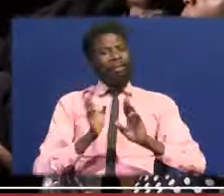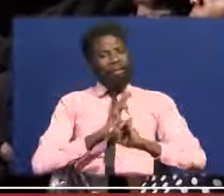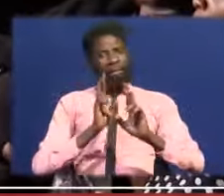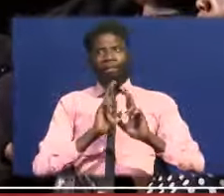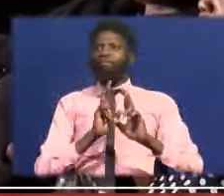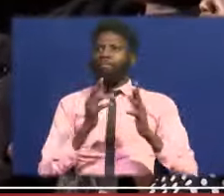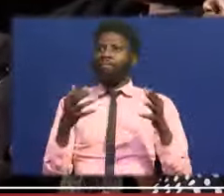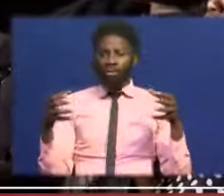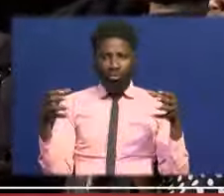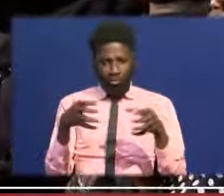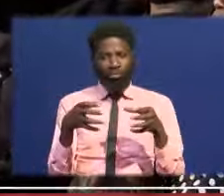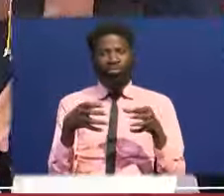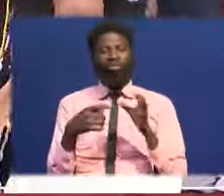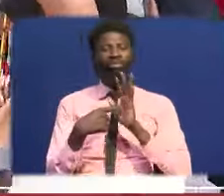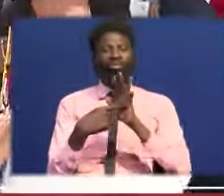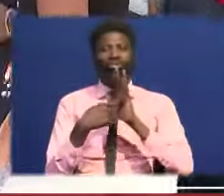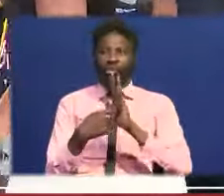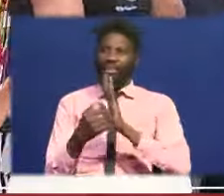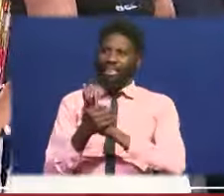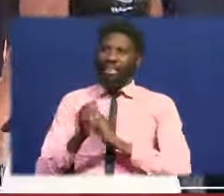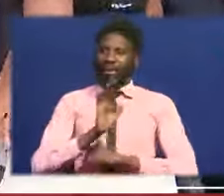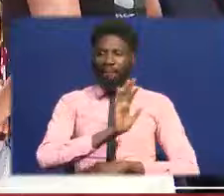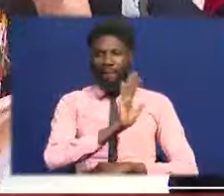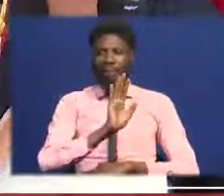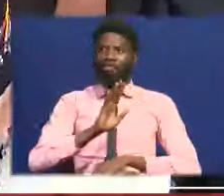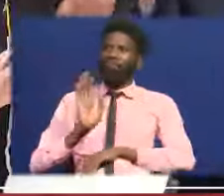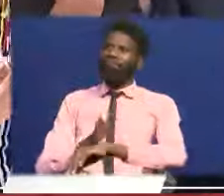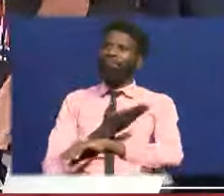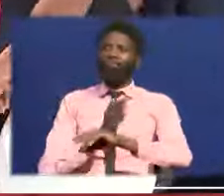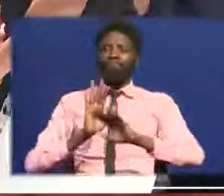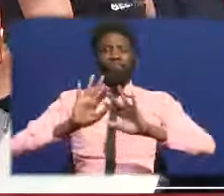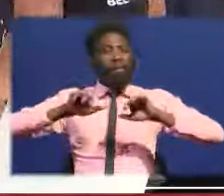kwa weledi wao wa uimbaji.